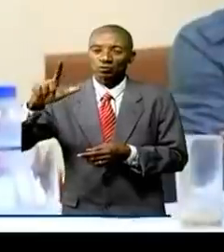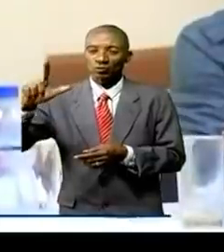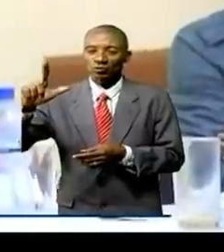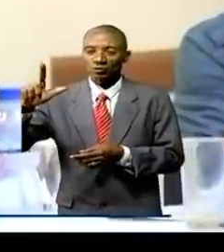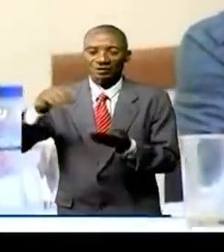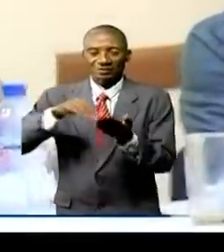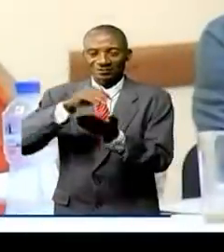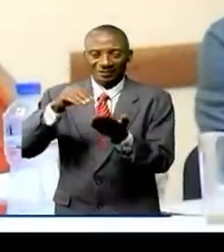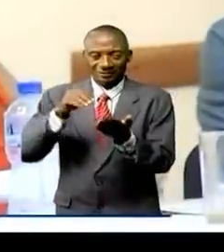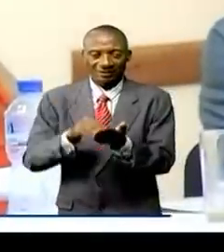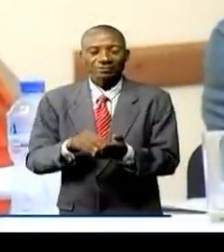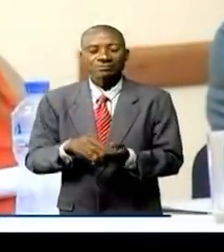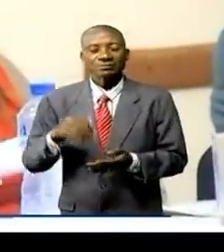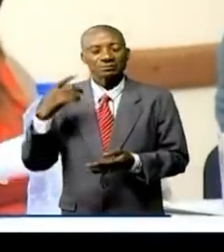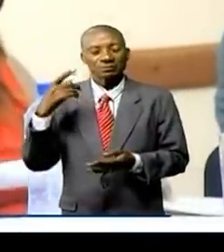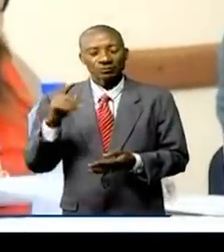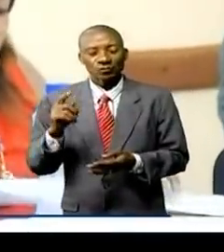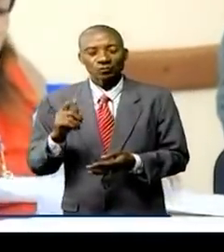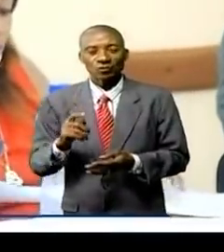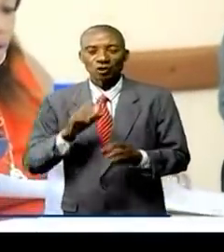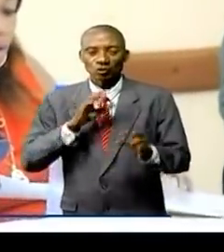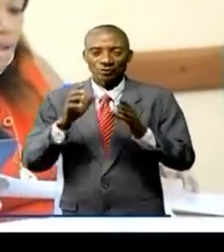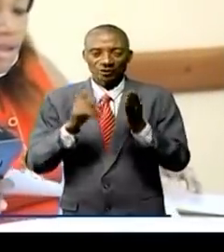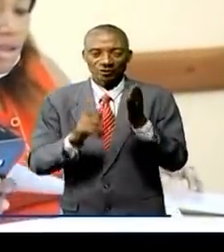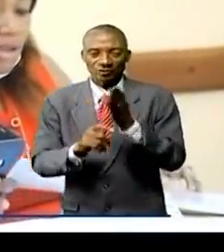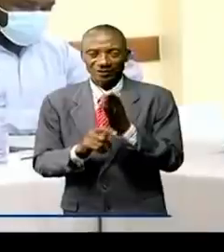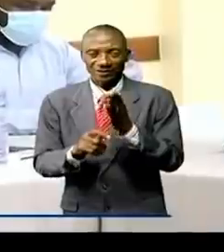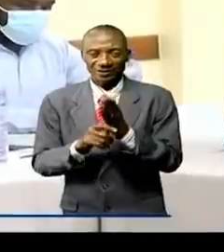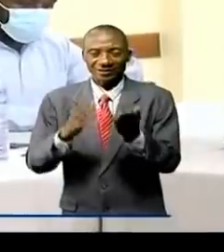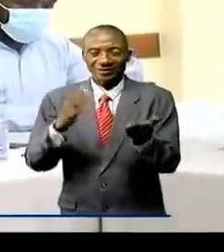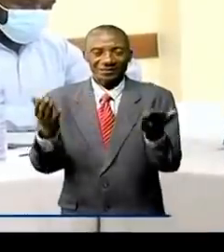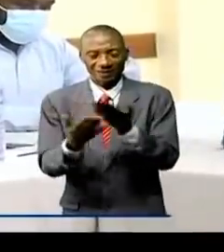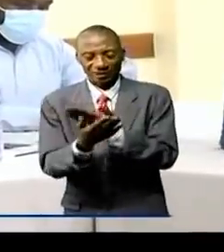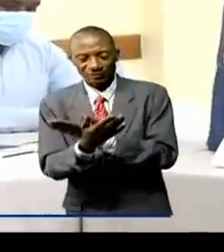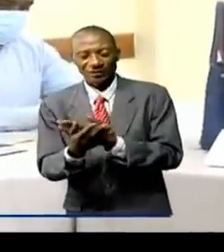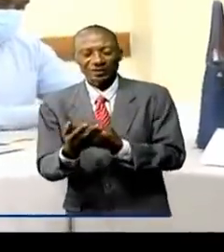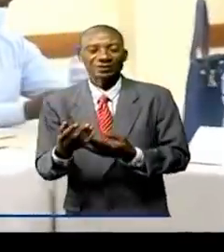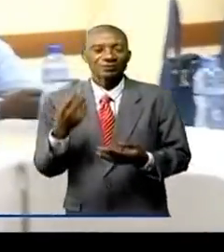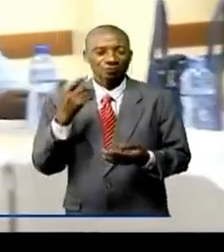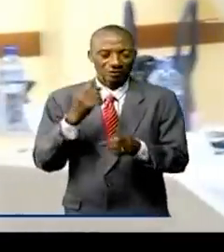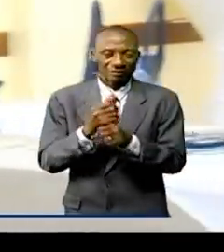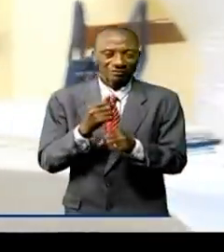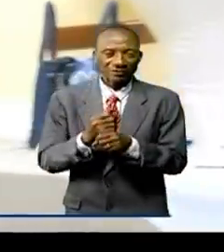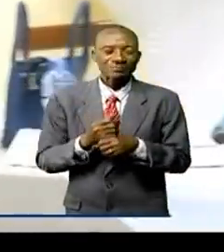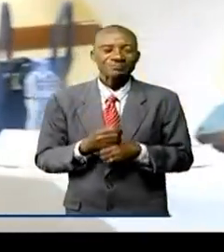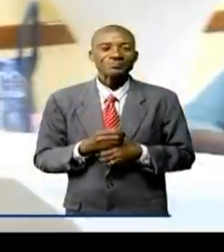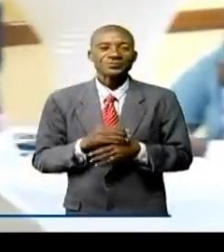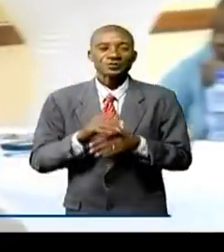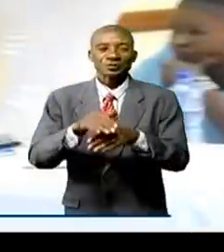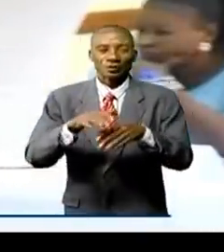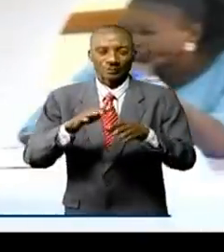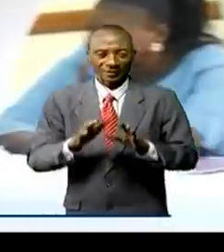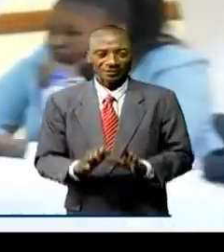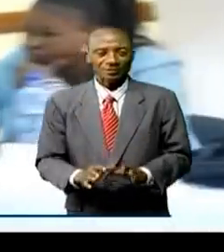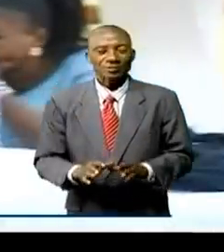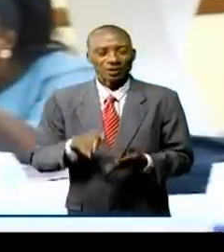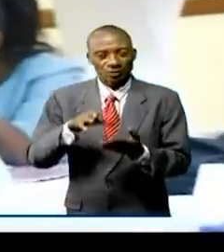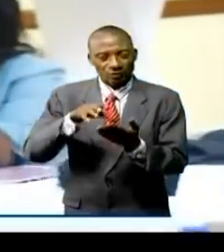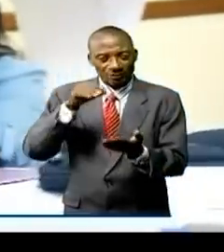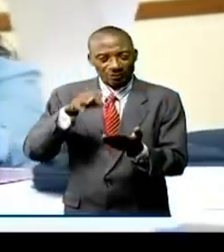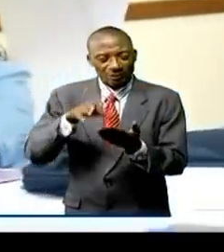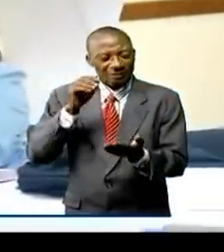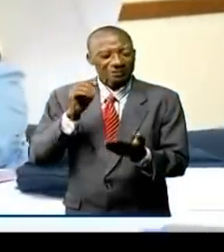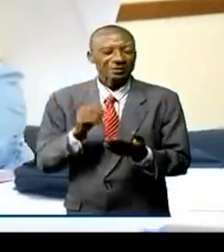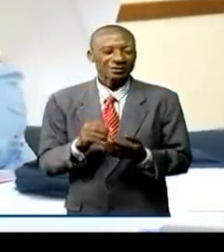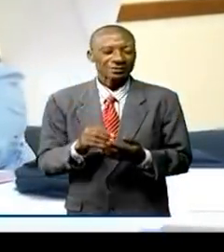les techniques de transfert dans un call center. Les participants ont renforcé leurs capacités sur les techniques